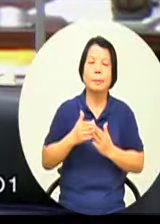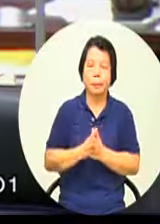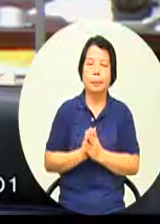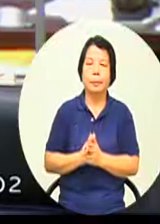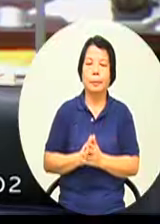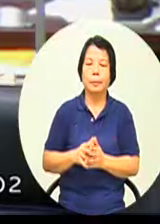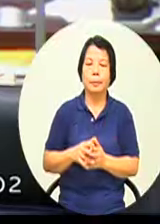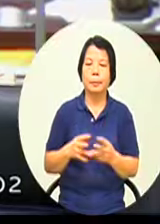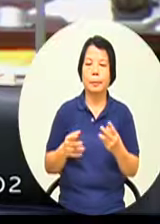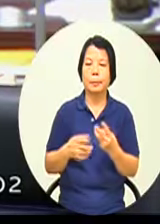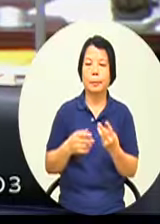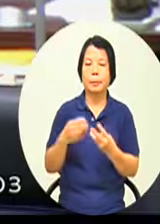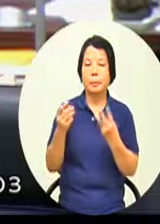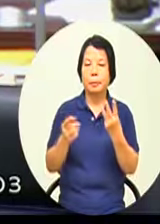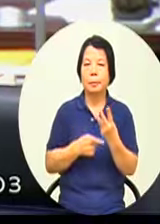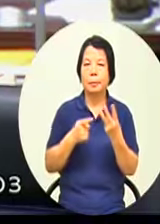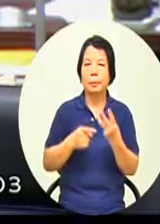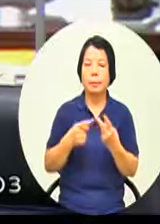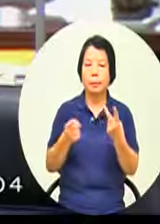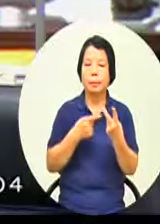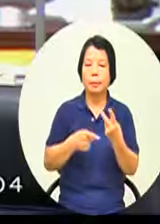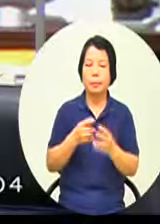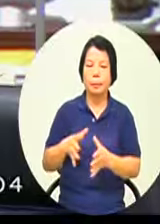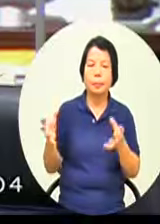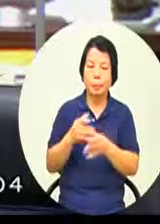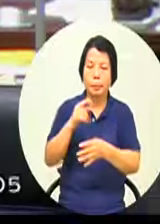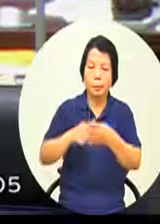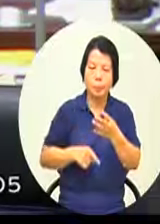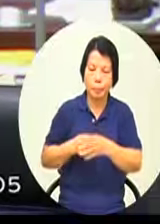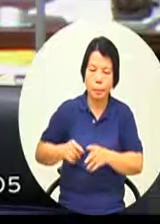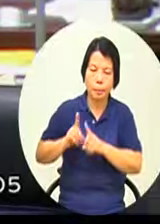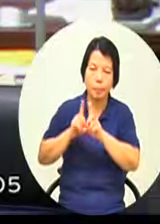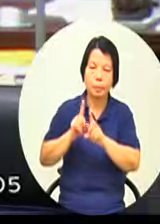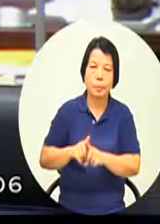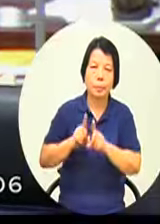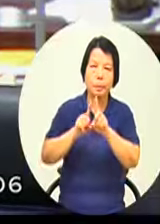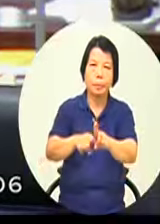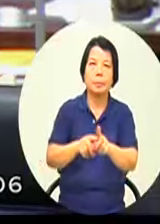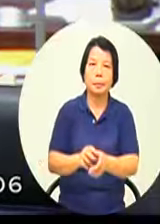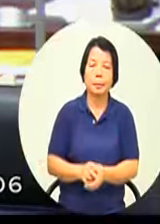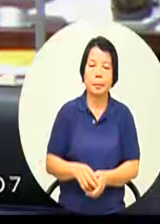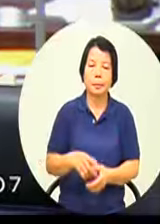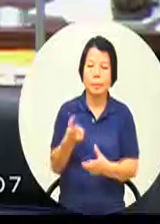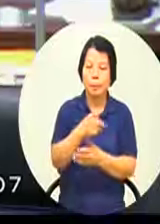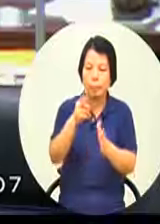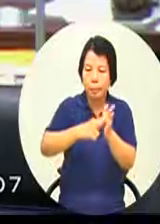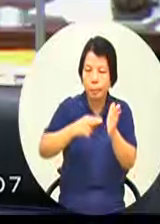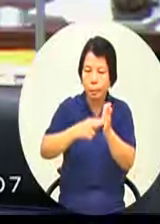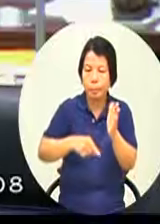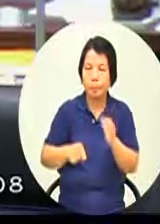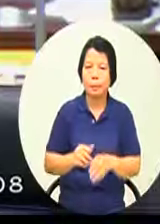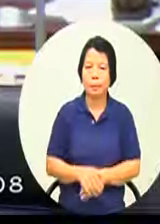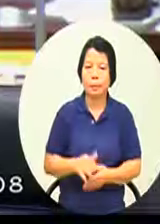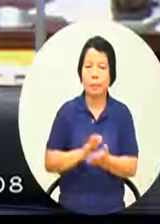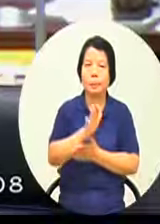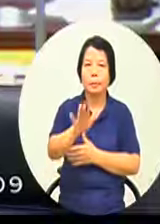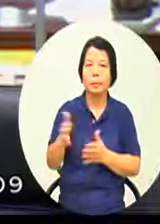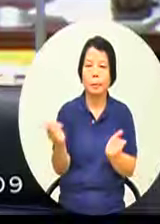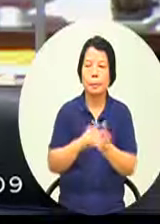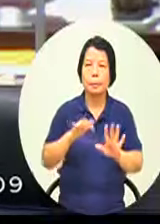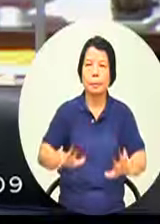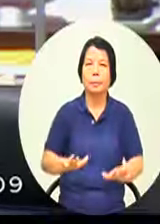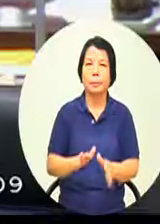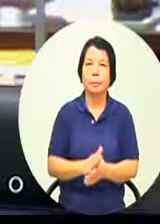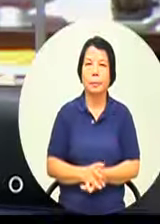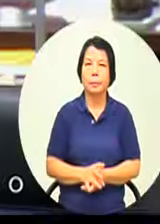着我们同仁一起去跟他们解说，那后来到现在都已